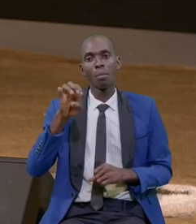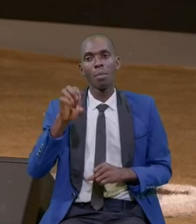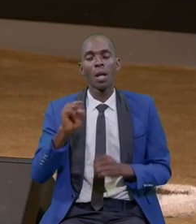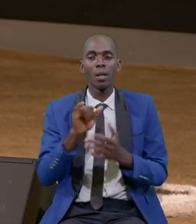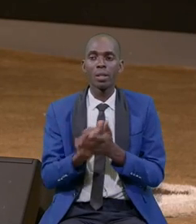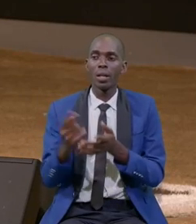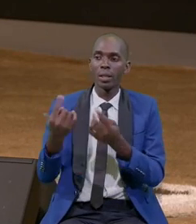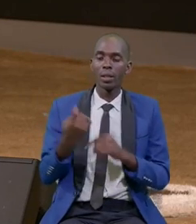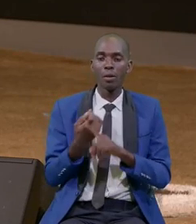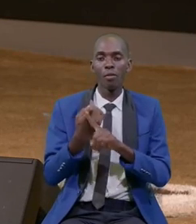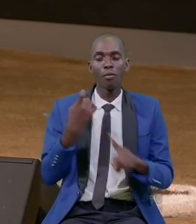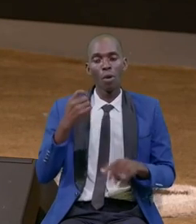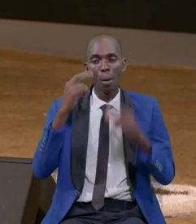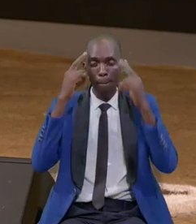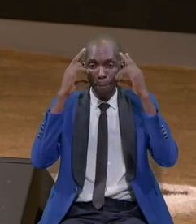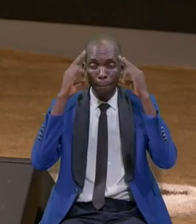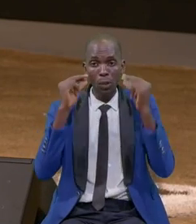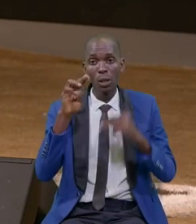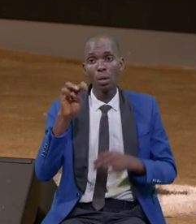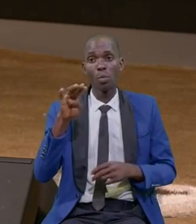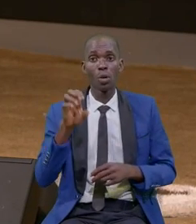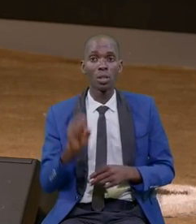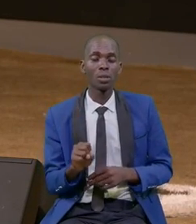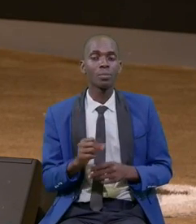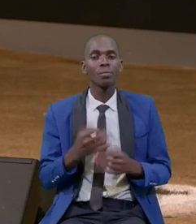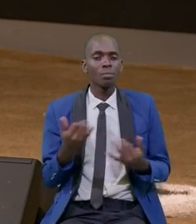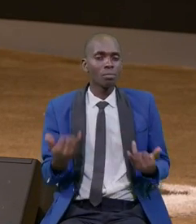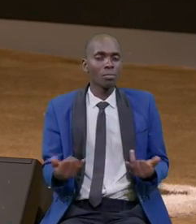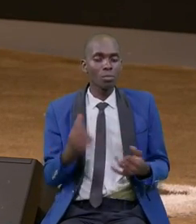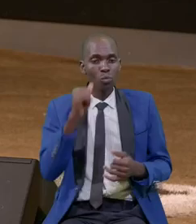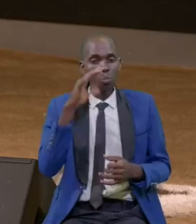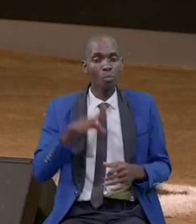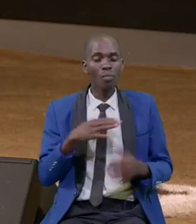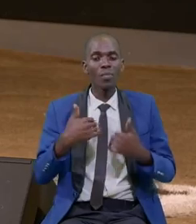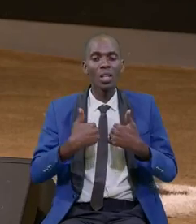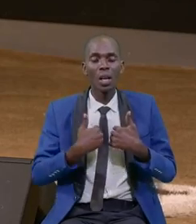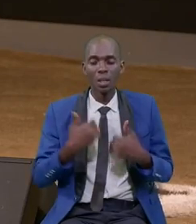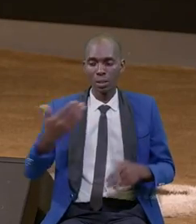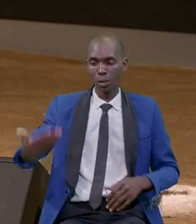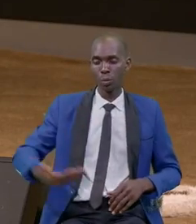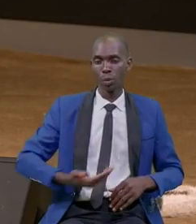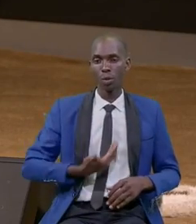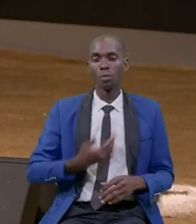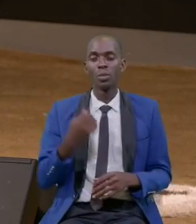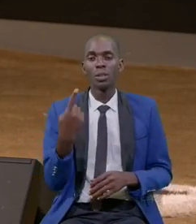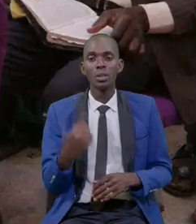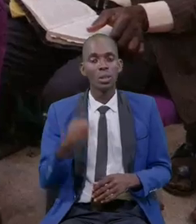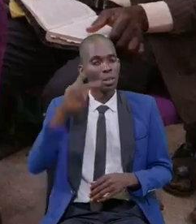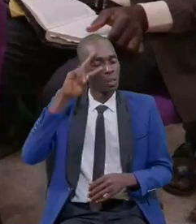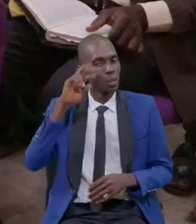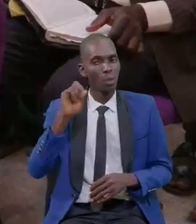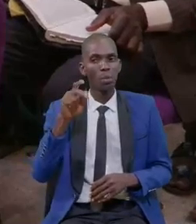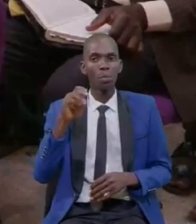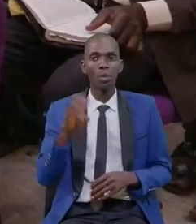venus de Moïse, c'est-à-dire d'Israël, parce qu'elle avait reçu les espions avec